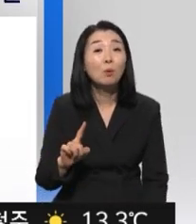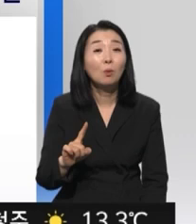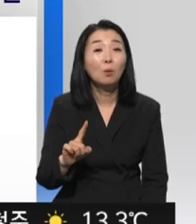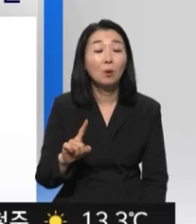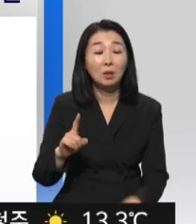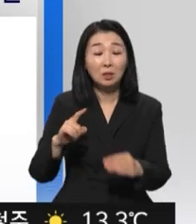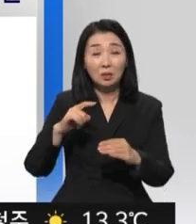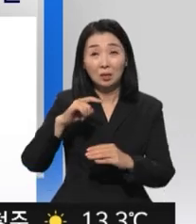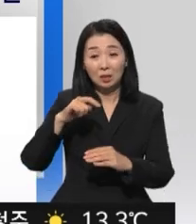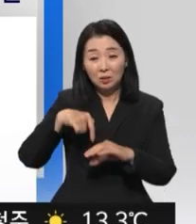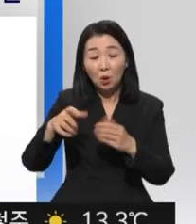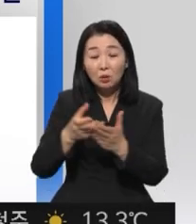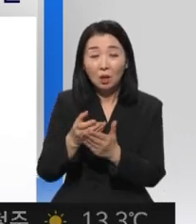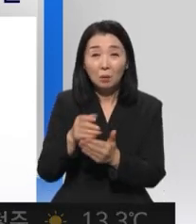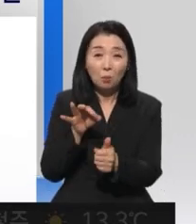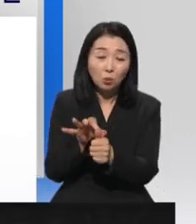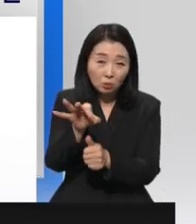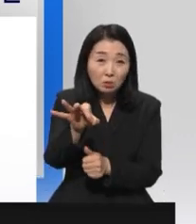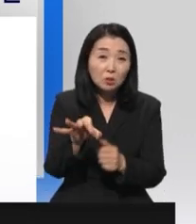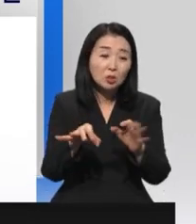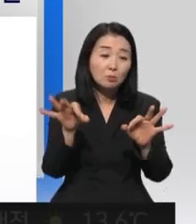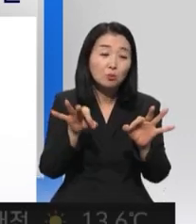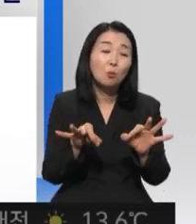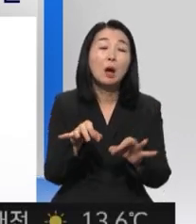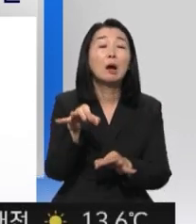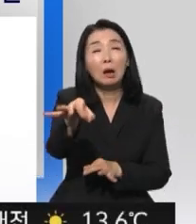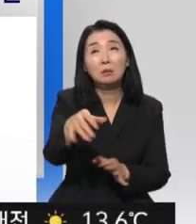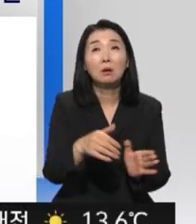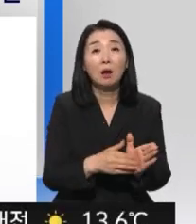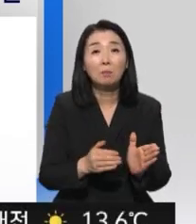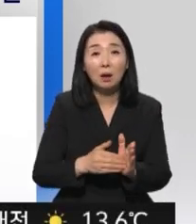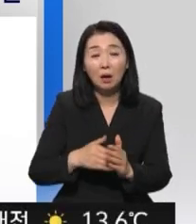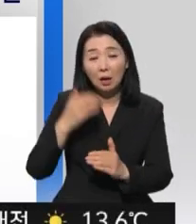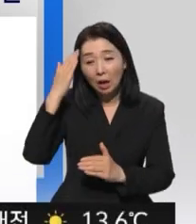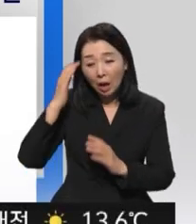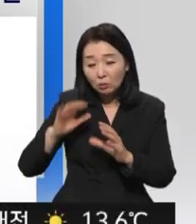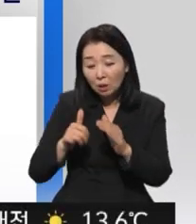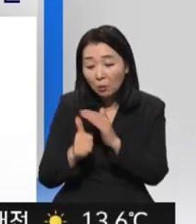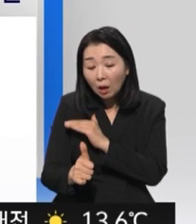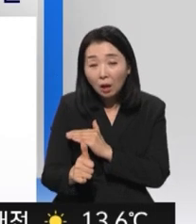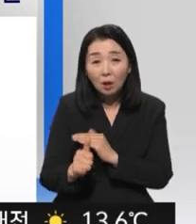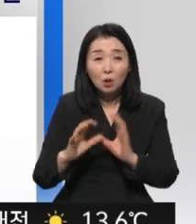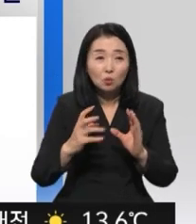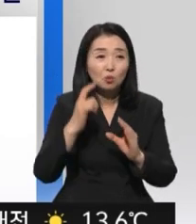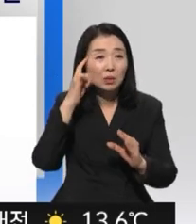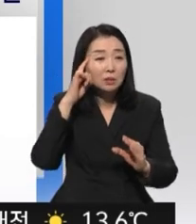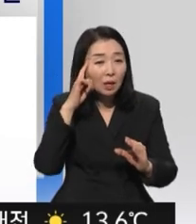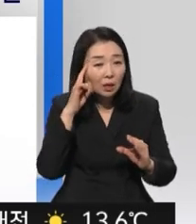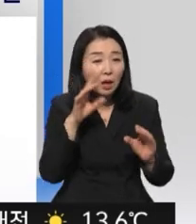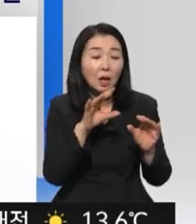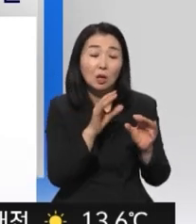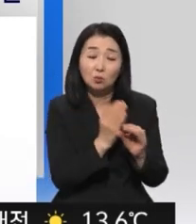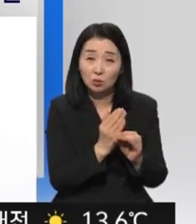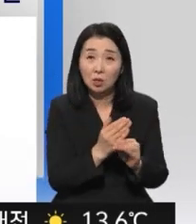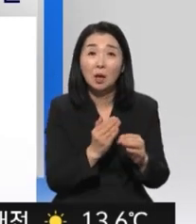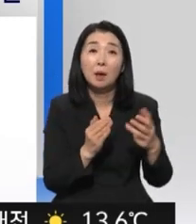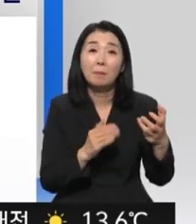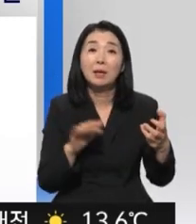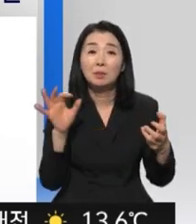보조금도 10%만 받고요. 우리 당 대통령 후보 경선율은 국민 여론 비중이 각